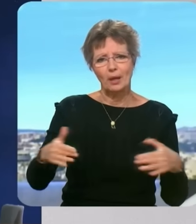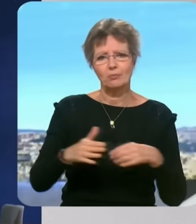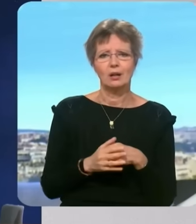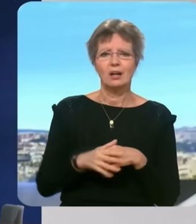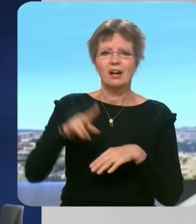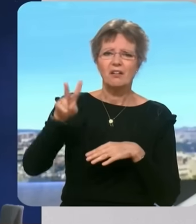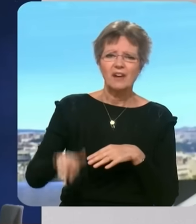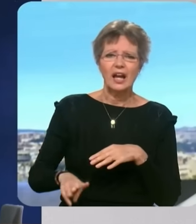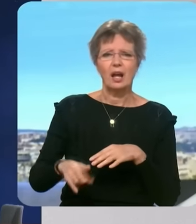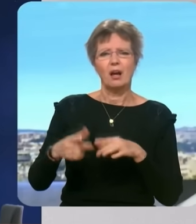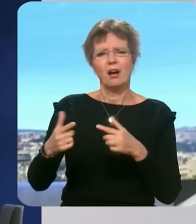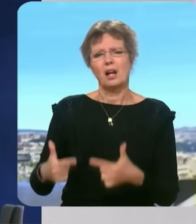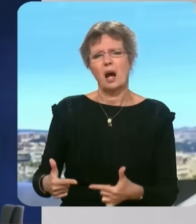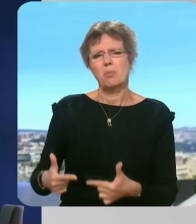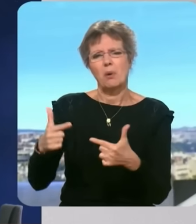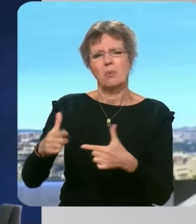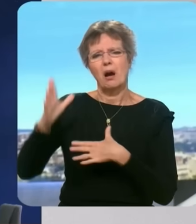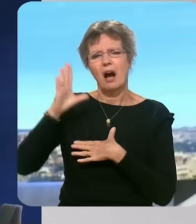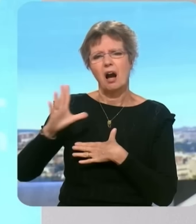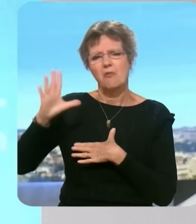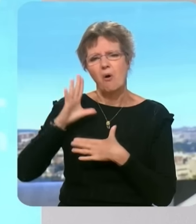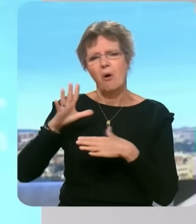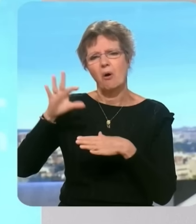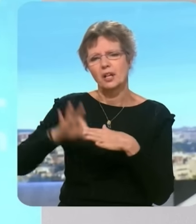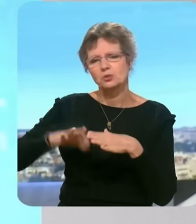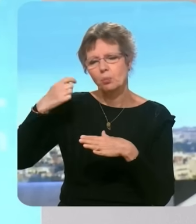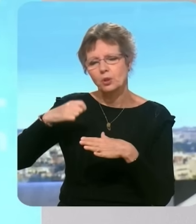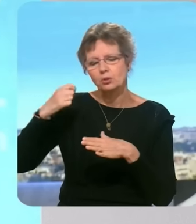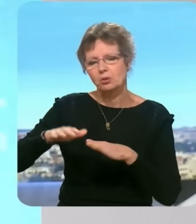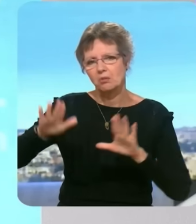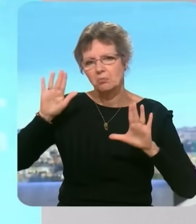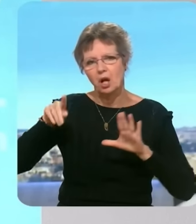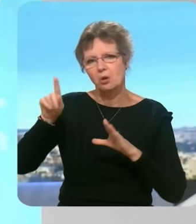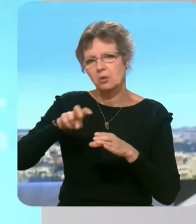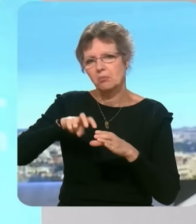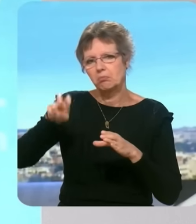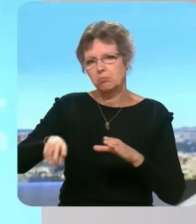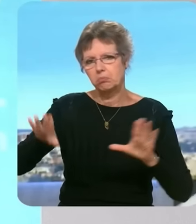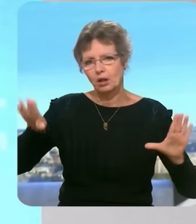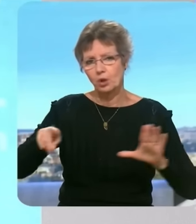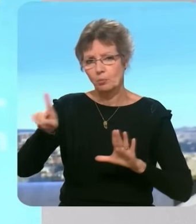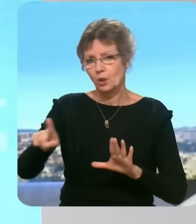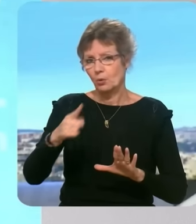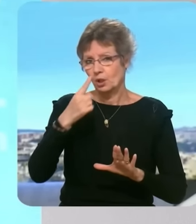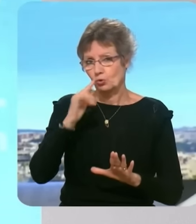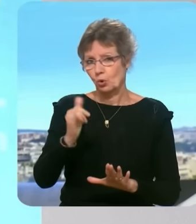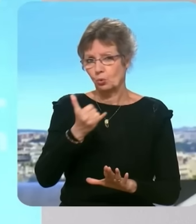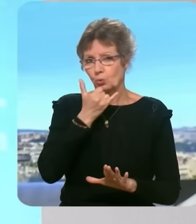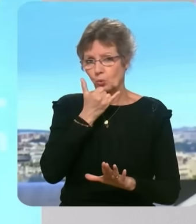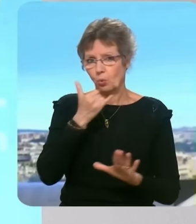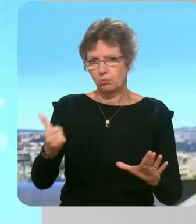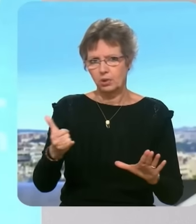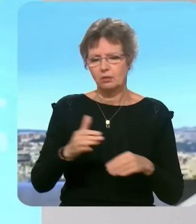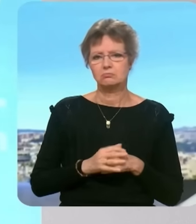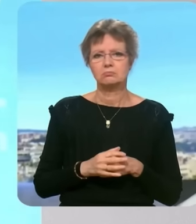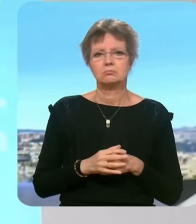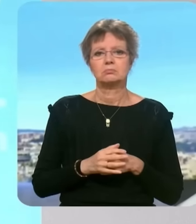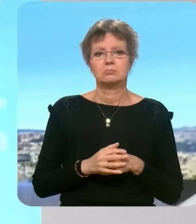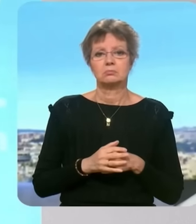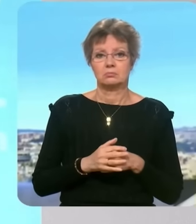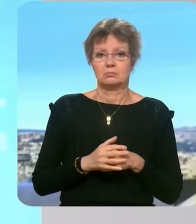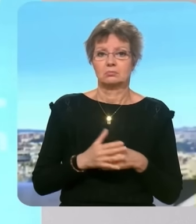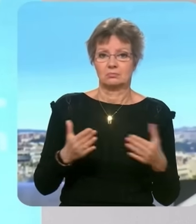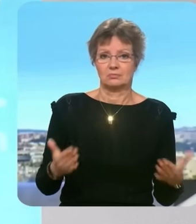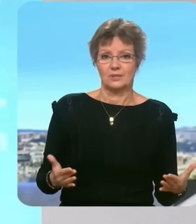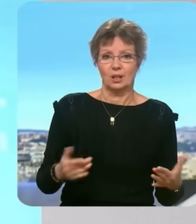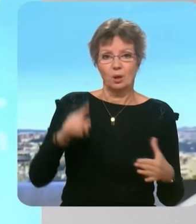mésentente post-présidentielle, bon, c'est son choix. Mais je pense qu'une fois de plus, il se trompe sur l'enjeu de ces élections européennes, puisque, une fois de plus,